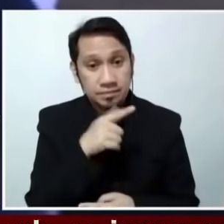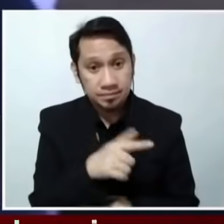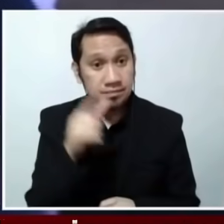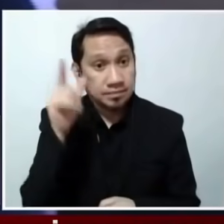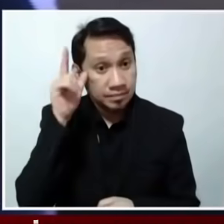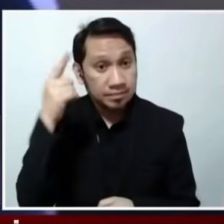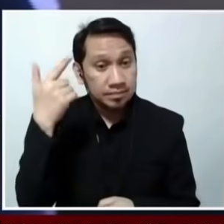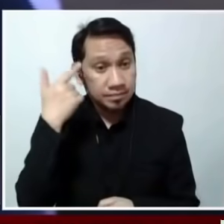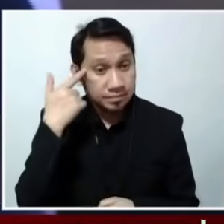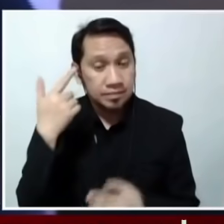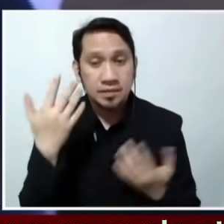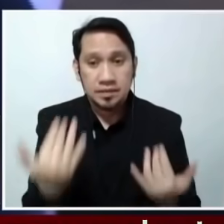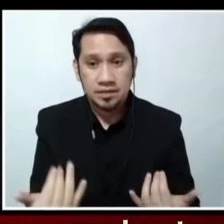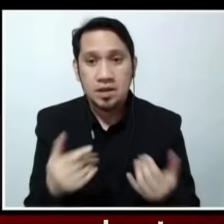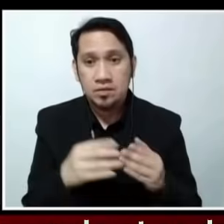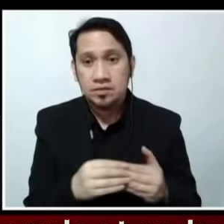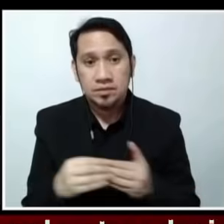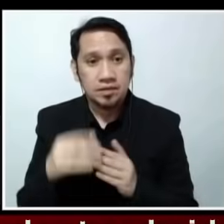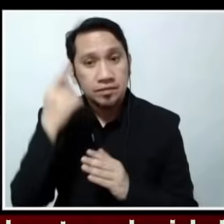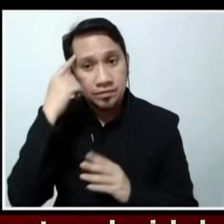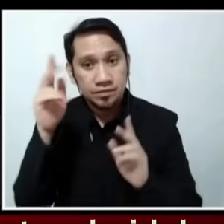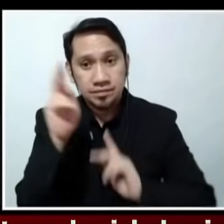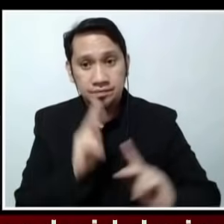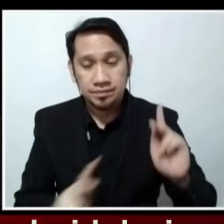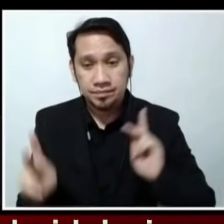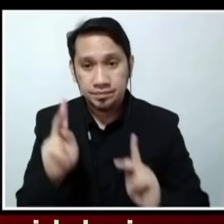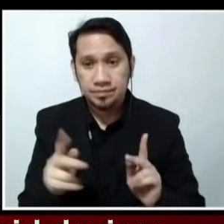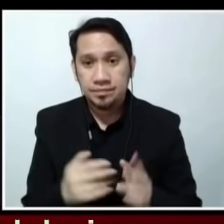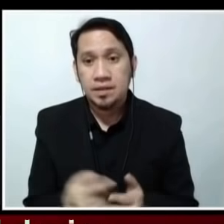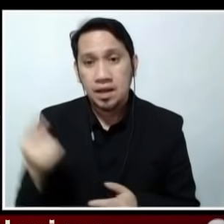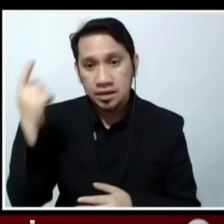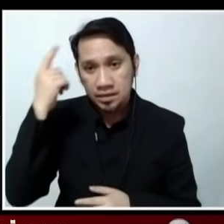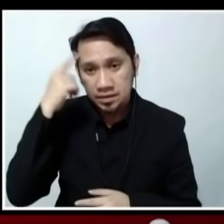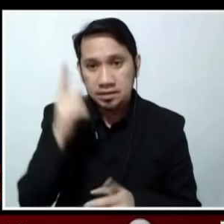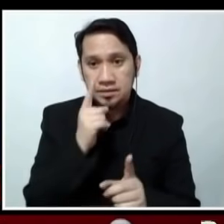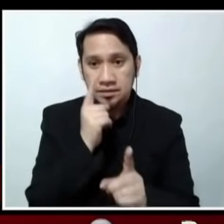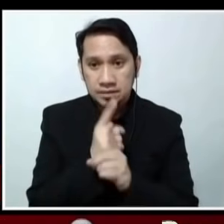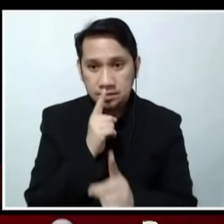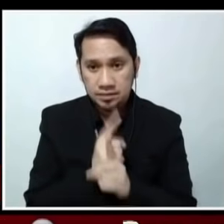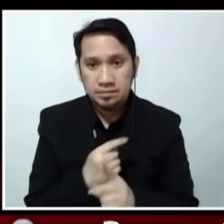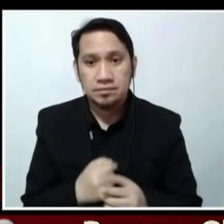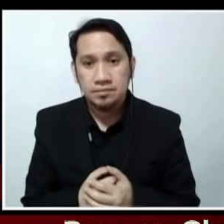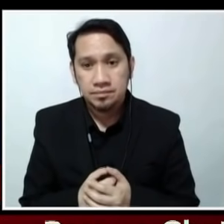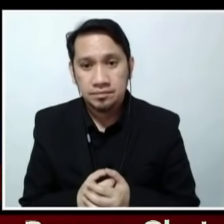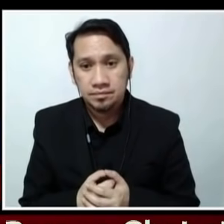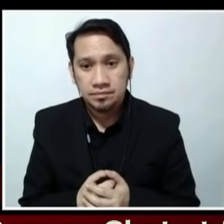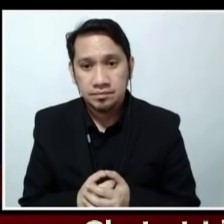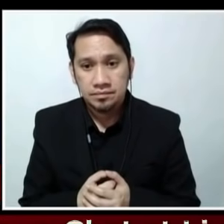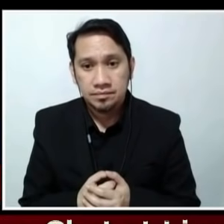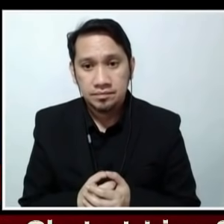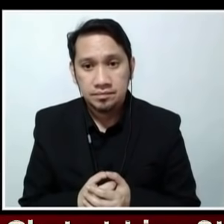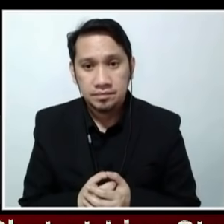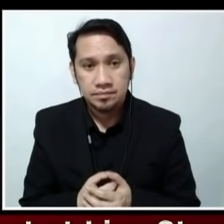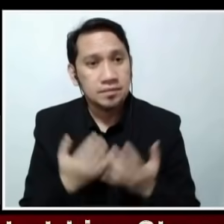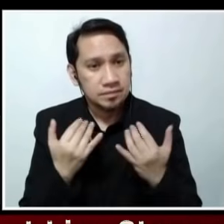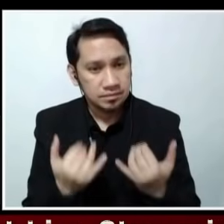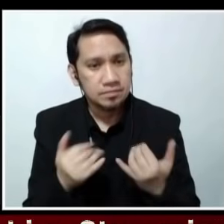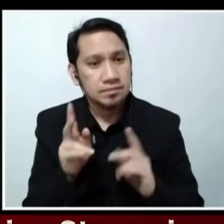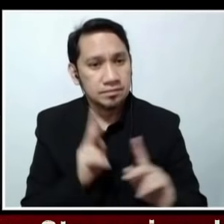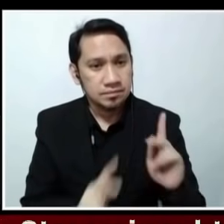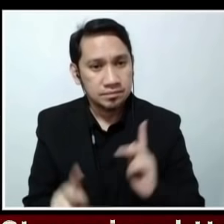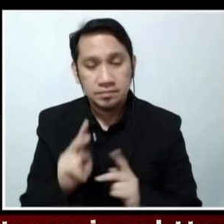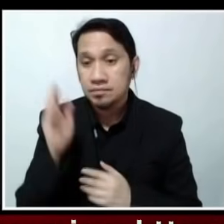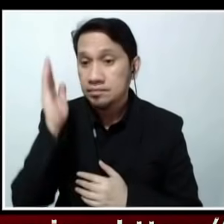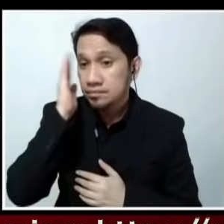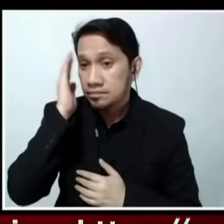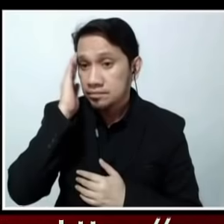Bansa, gabay ng publiko. Tingin ko tama yun. Nang sa ganun ay malaman ng ating mga kababayan kung